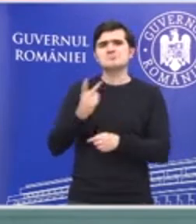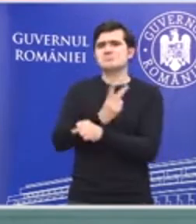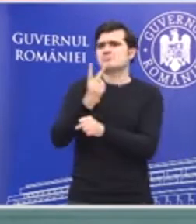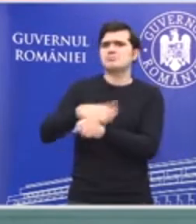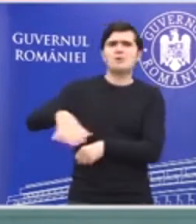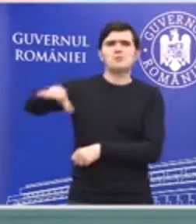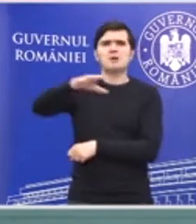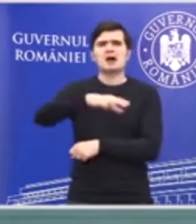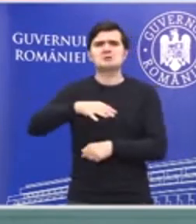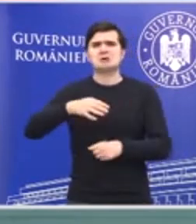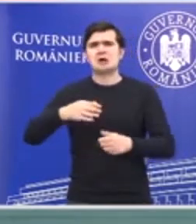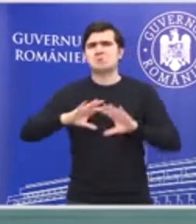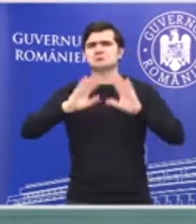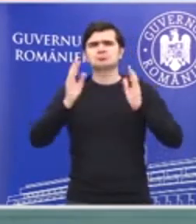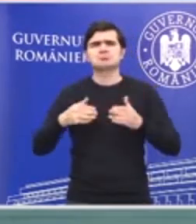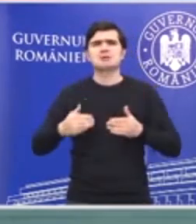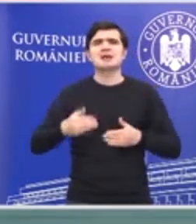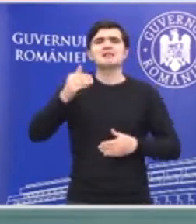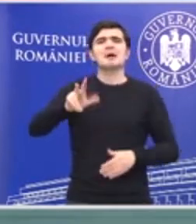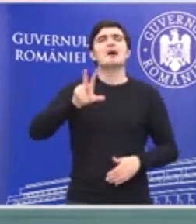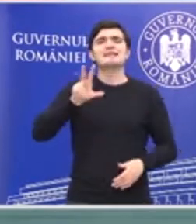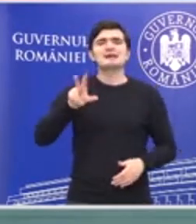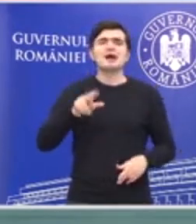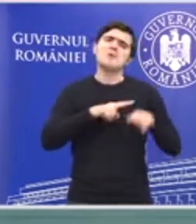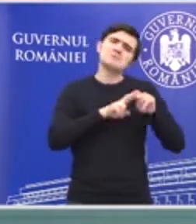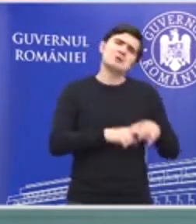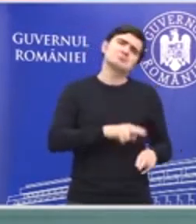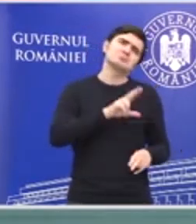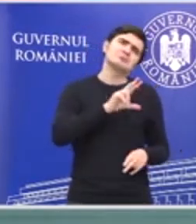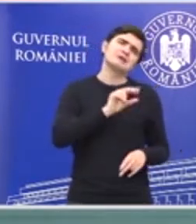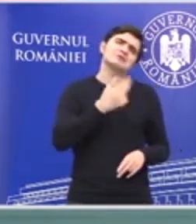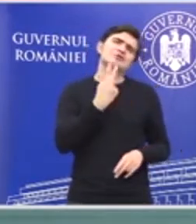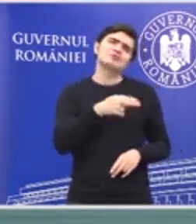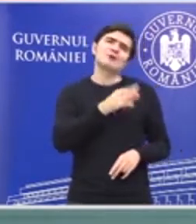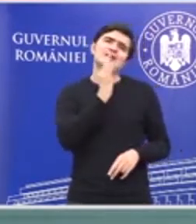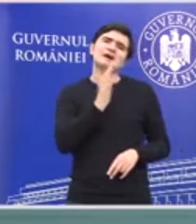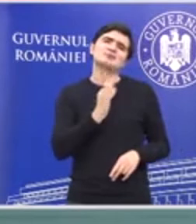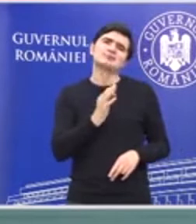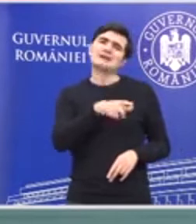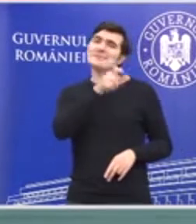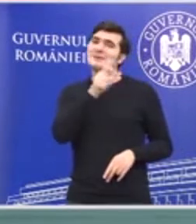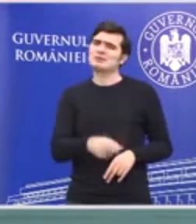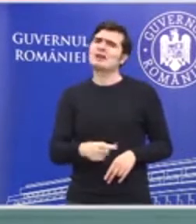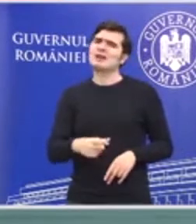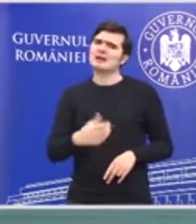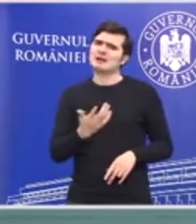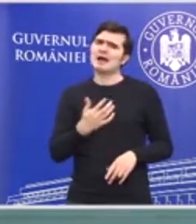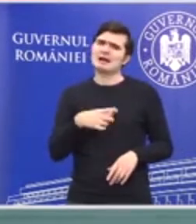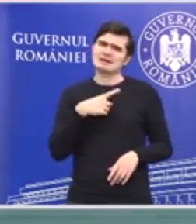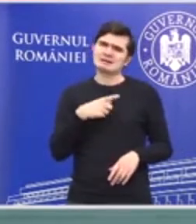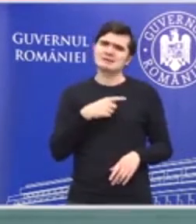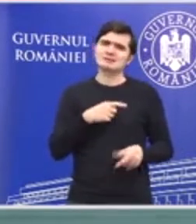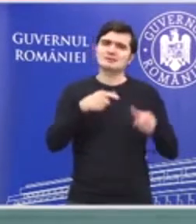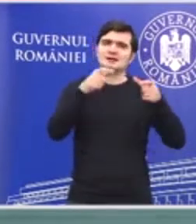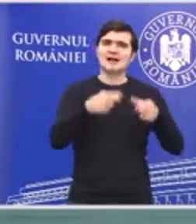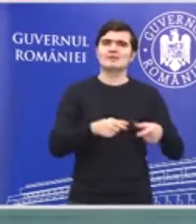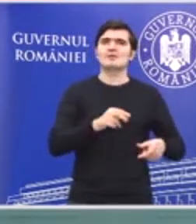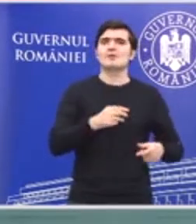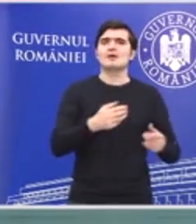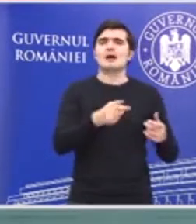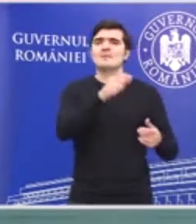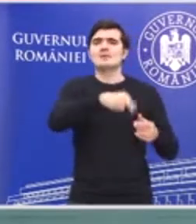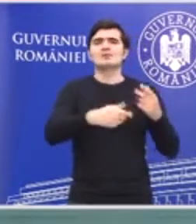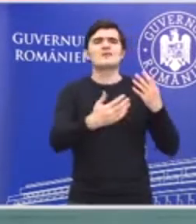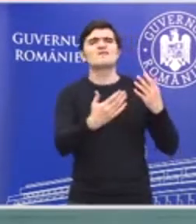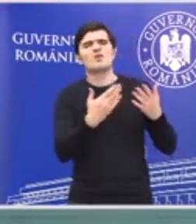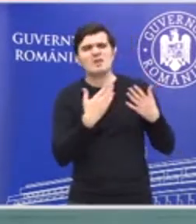generale din etapa a treia campaniei de vaccinare și circa 32% sunt persoane care aparțin categoriei